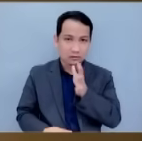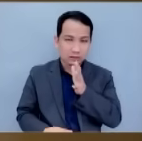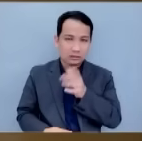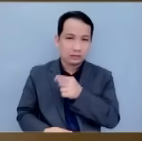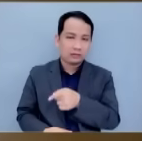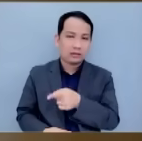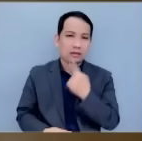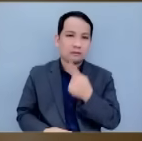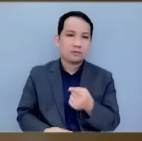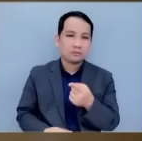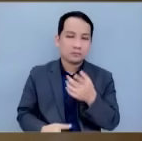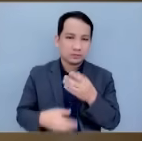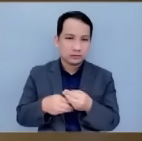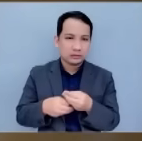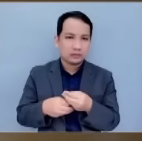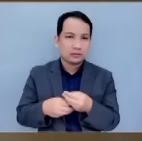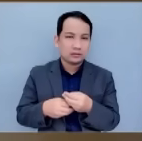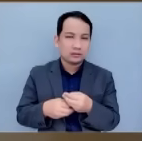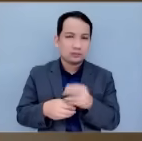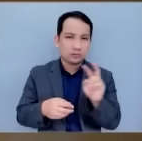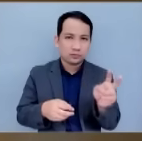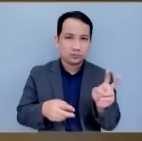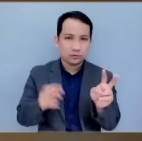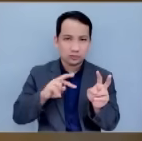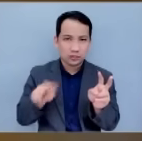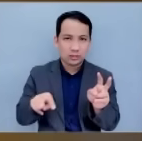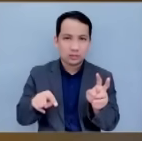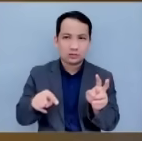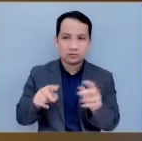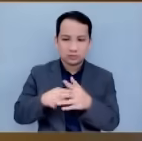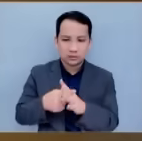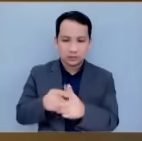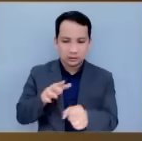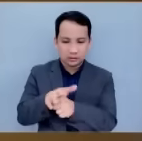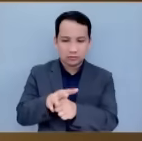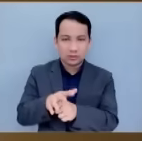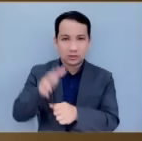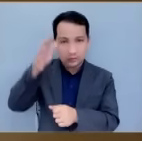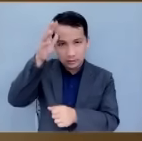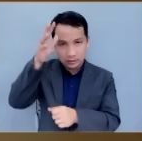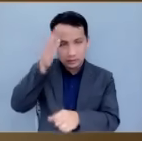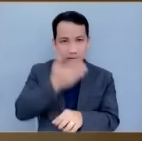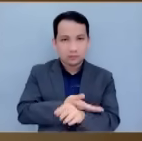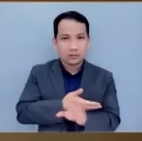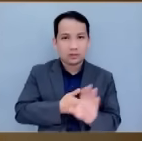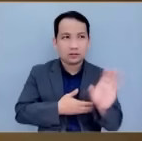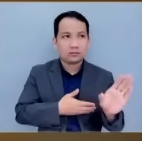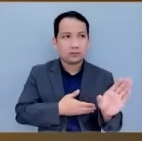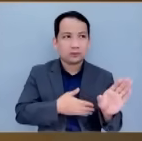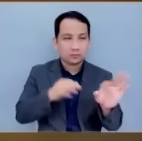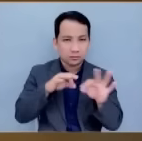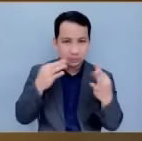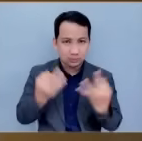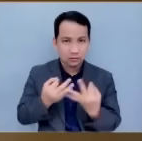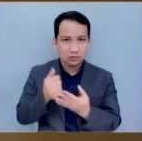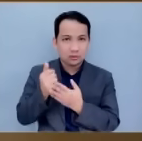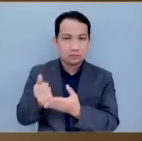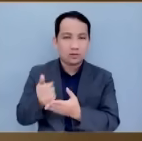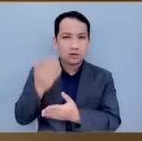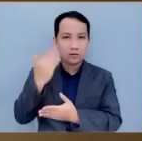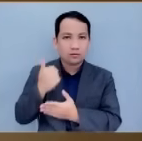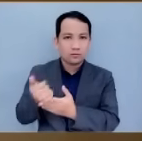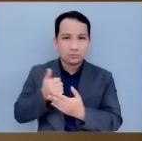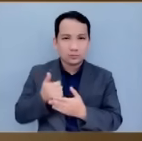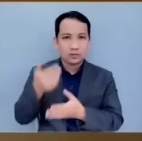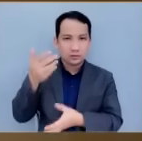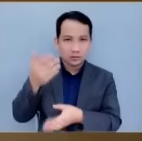ng mga otoridad, 2022 nang unang gahasain ng ama ang anak. Sa ngayon, nasa pangangalaga na ng mga kaanak ang biktima. Mahaharap naman sa patong-patong